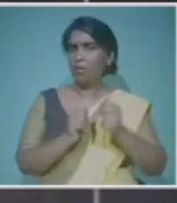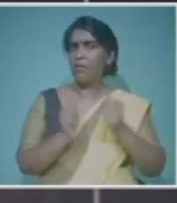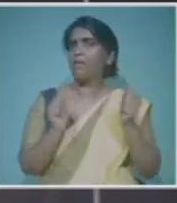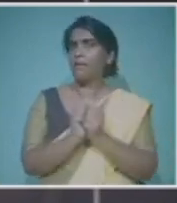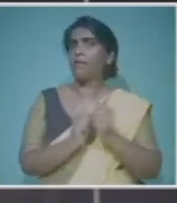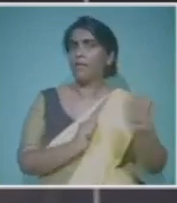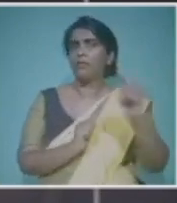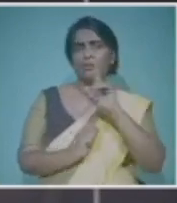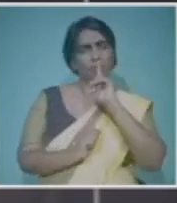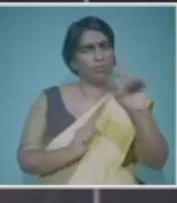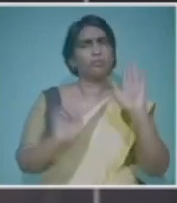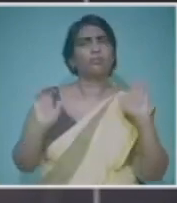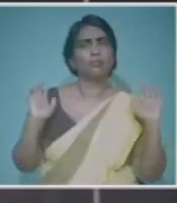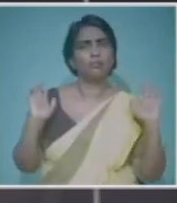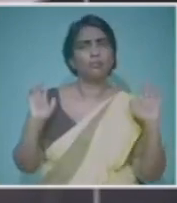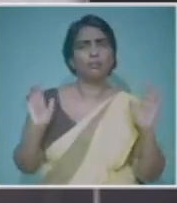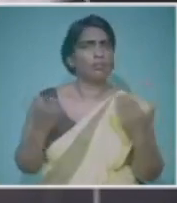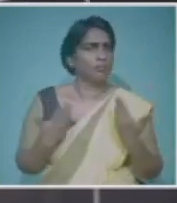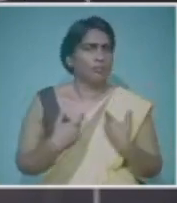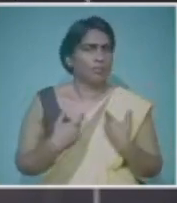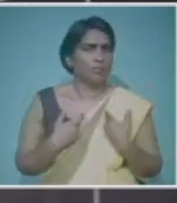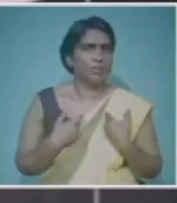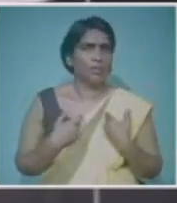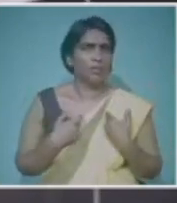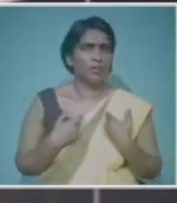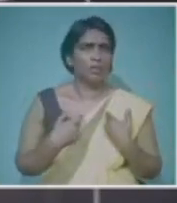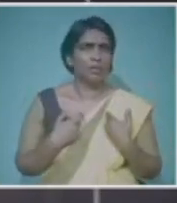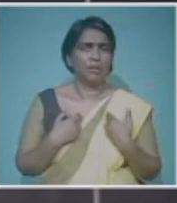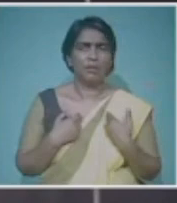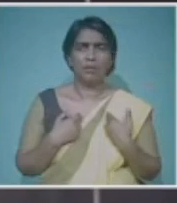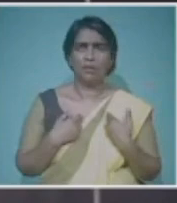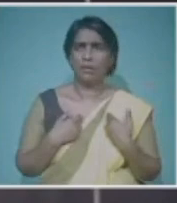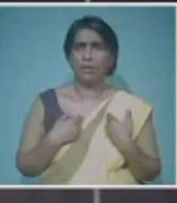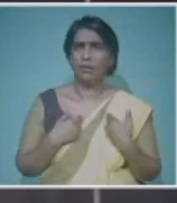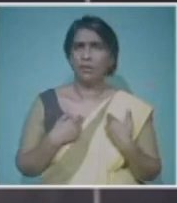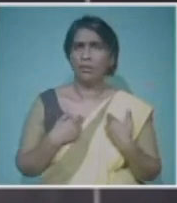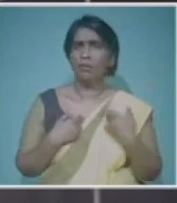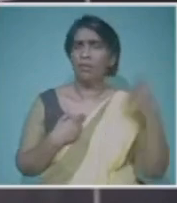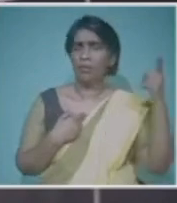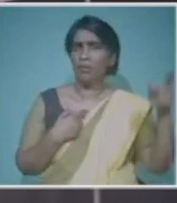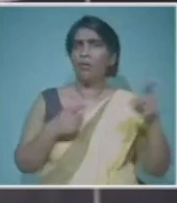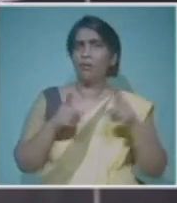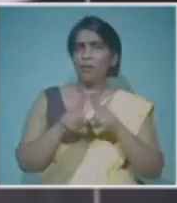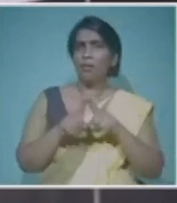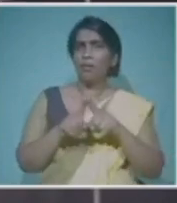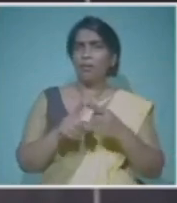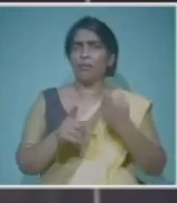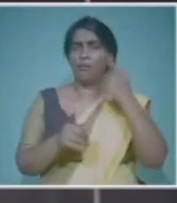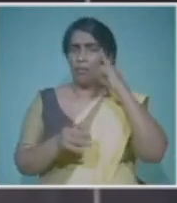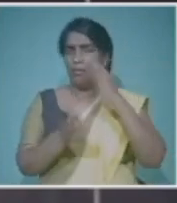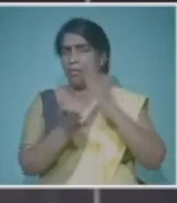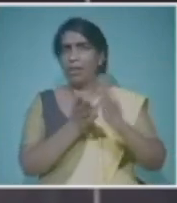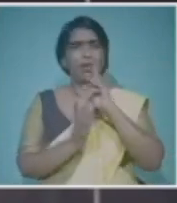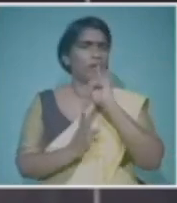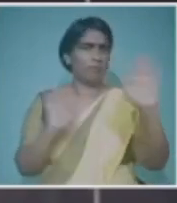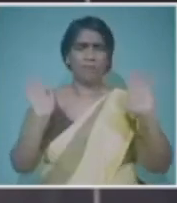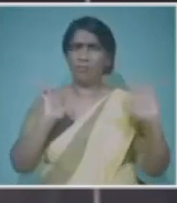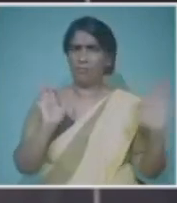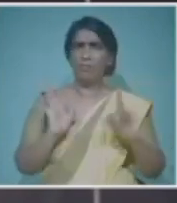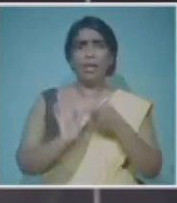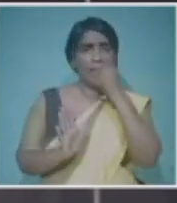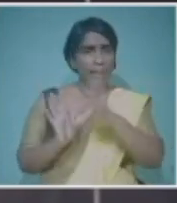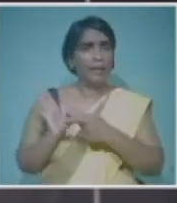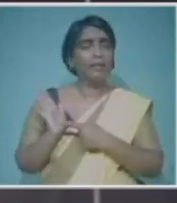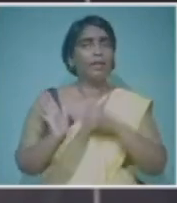අවශ්‍යතාවය අවධාරණය කරේ. හරි. ඉතින් අපි කියලා තියෙන අපි මේක මේ ඒගොල්ලන්ට සර්ච් ආඩ් කරන්න යමම කියලා නැහැ. අපි කියලා තියෙන්නේ